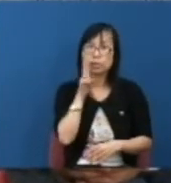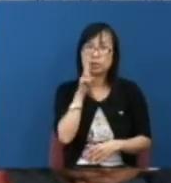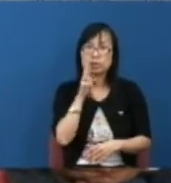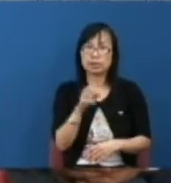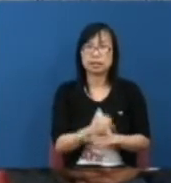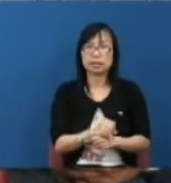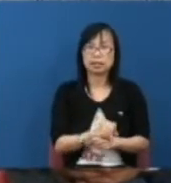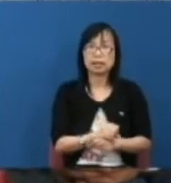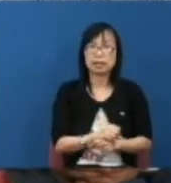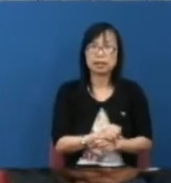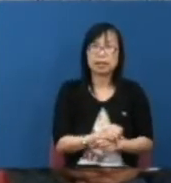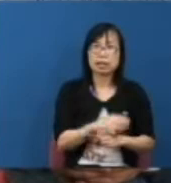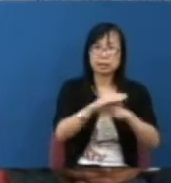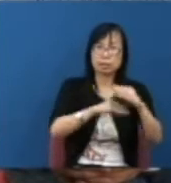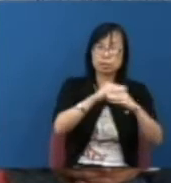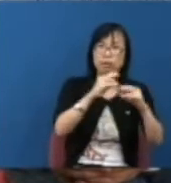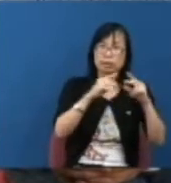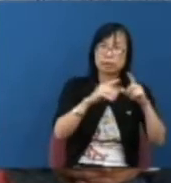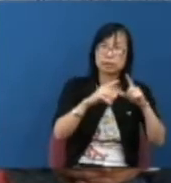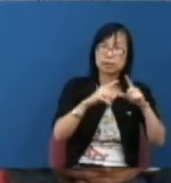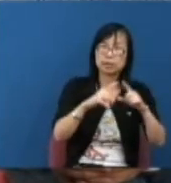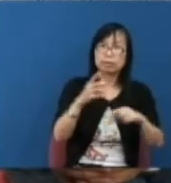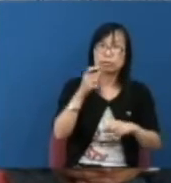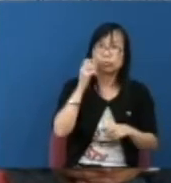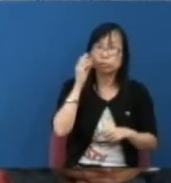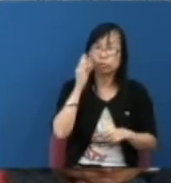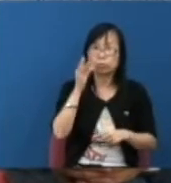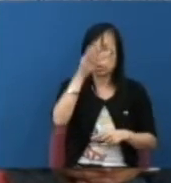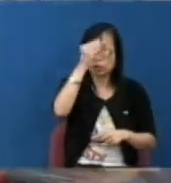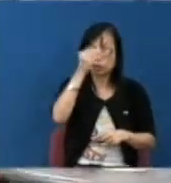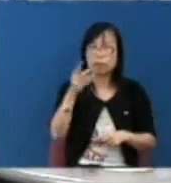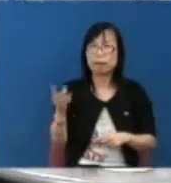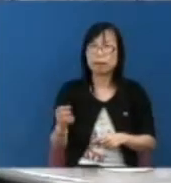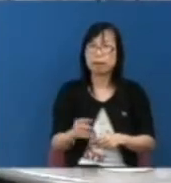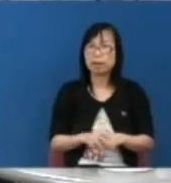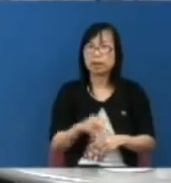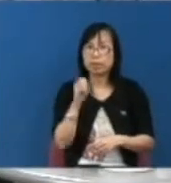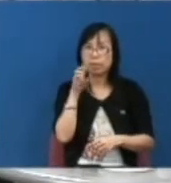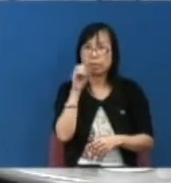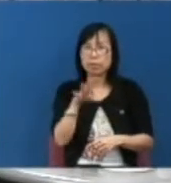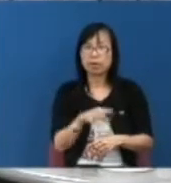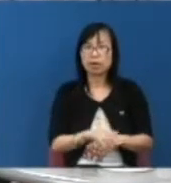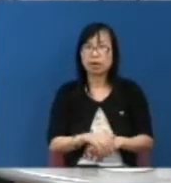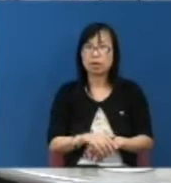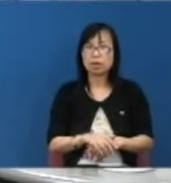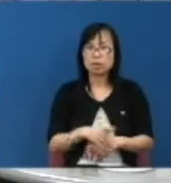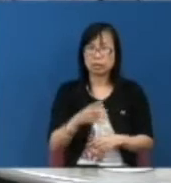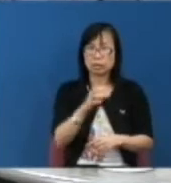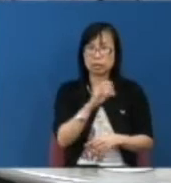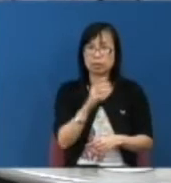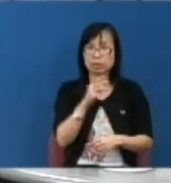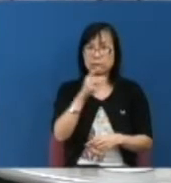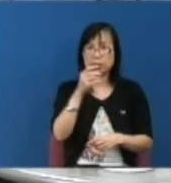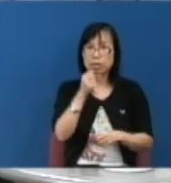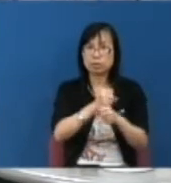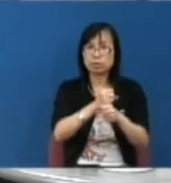界都有好關注同埋啲學會喎，係咪啊？ 係啊，我覺得其實根本咧，如果成個學會業界咧，根